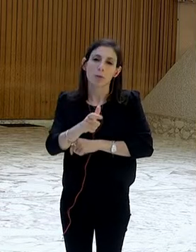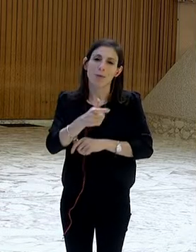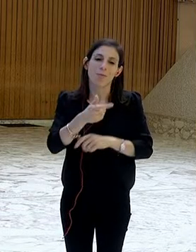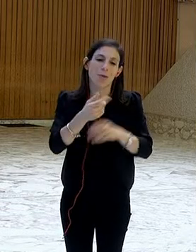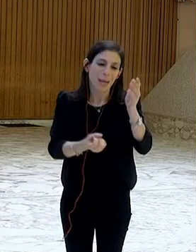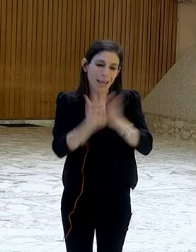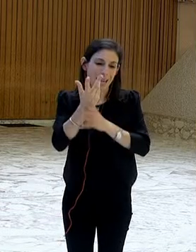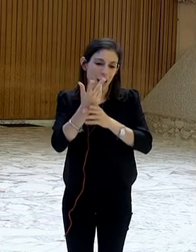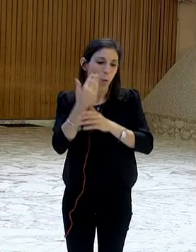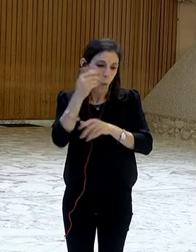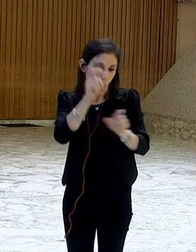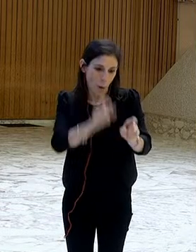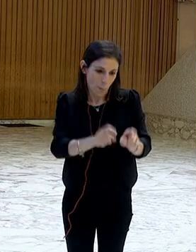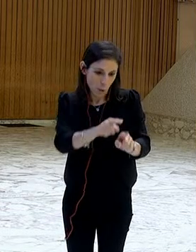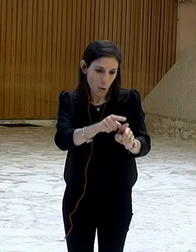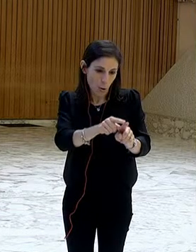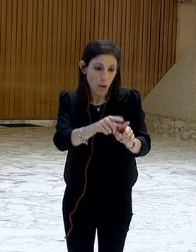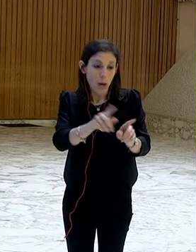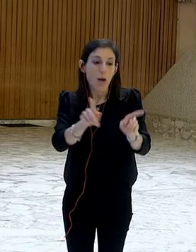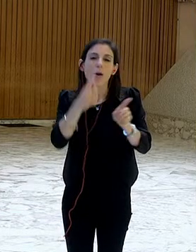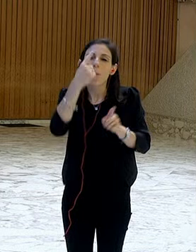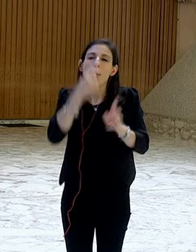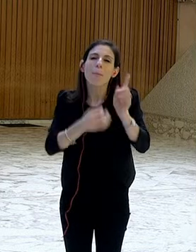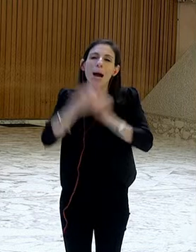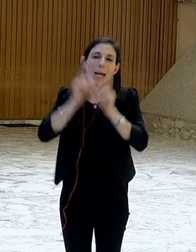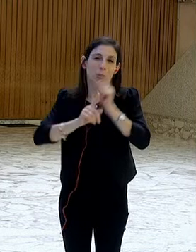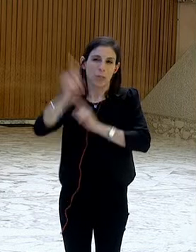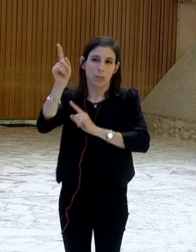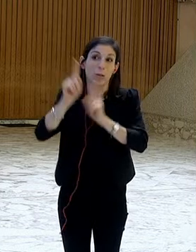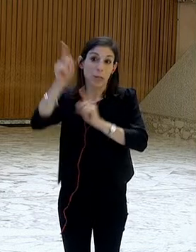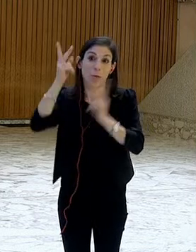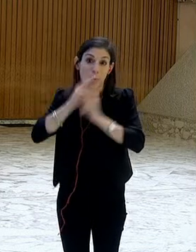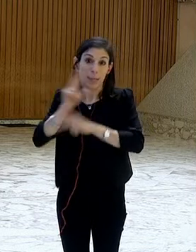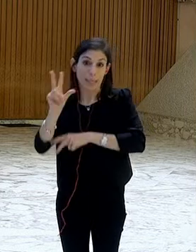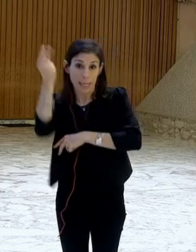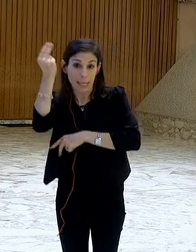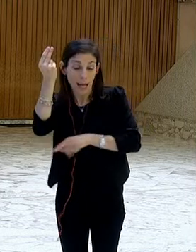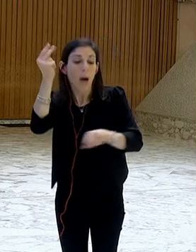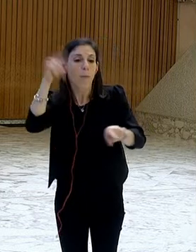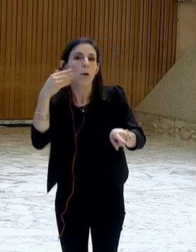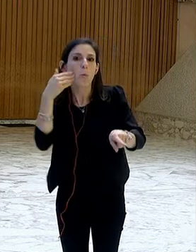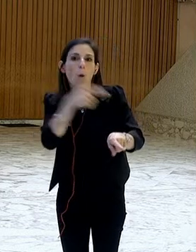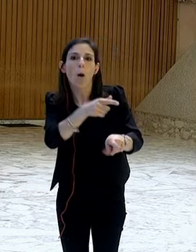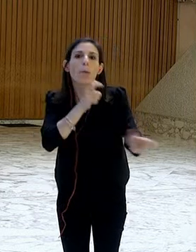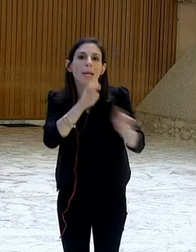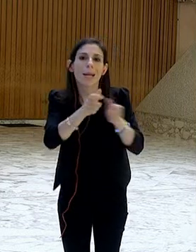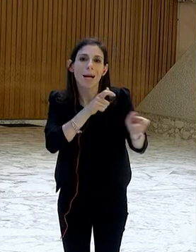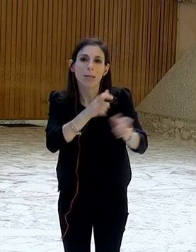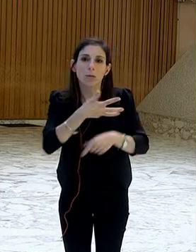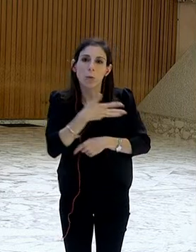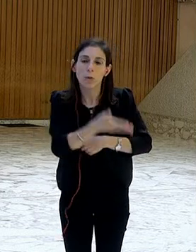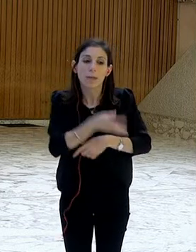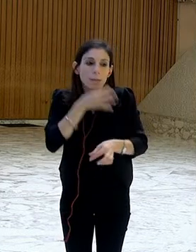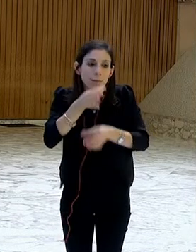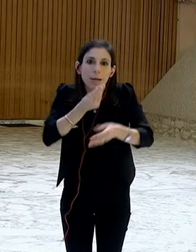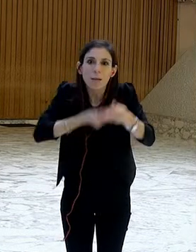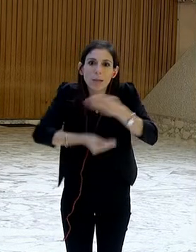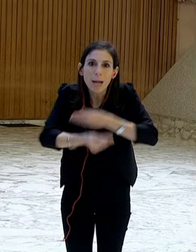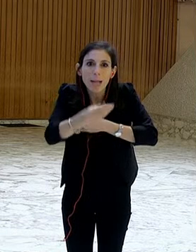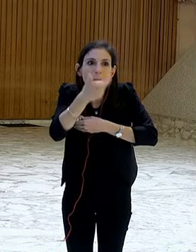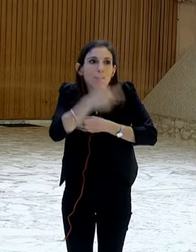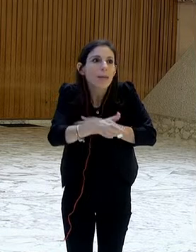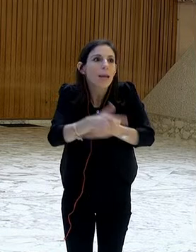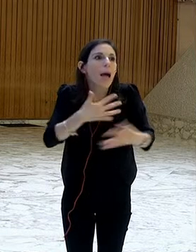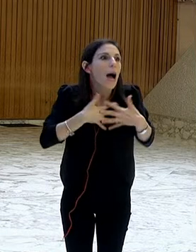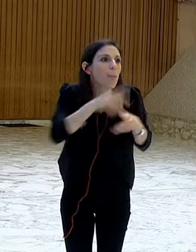et pour aimer, s'ouvrir pour aimer, mais s'ouvrir aussi pour accepter d'être aimé. En dehors